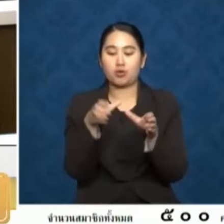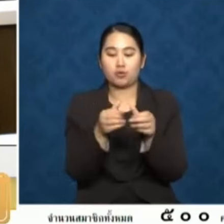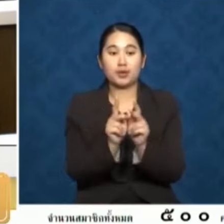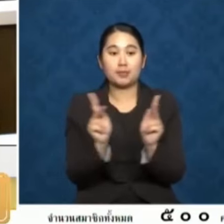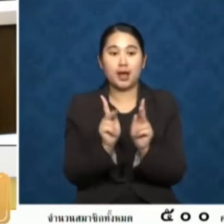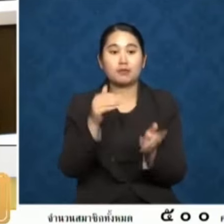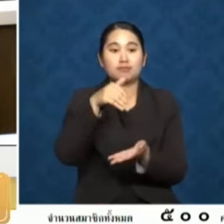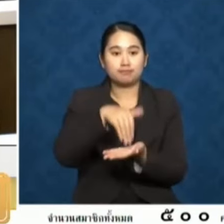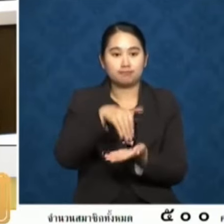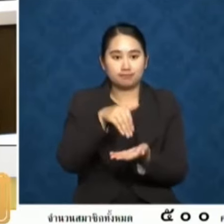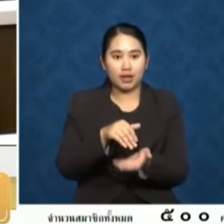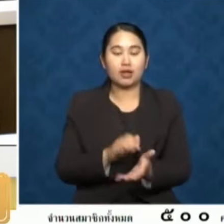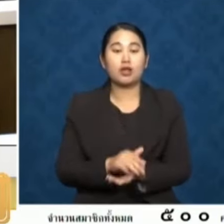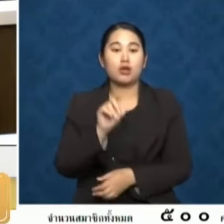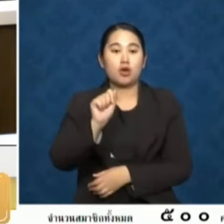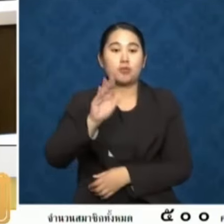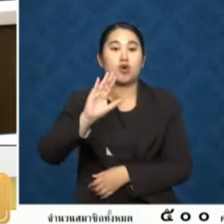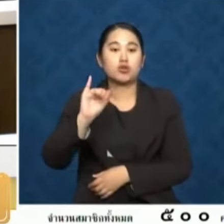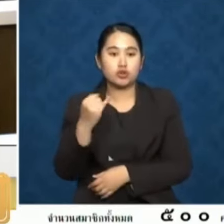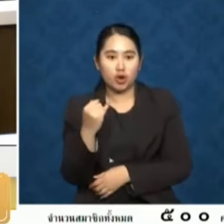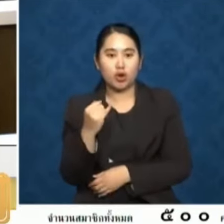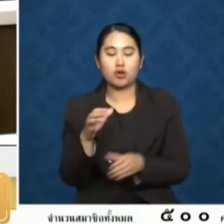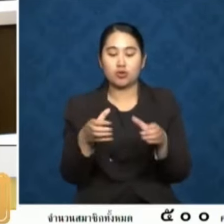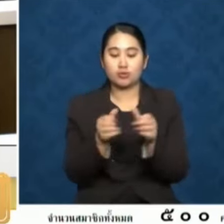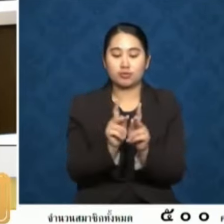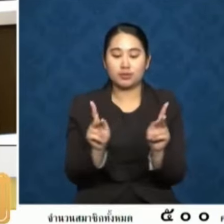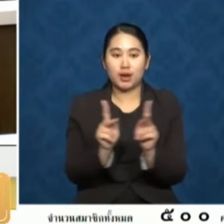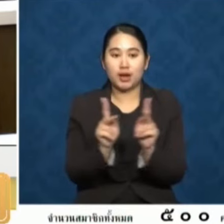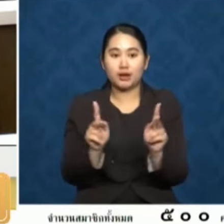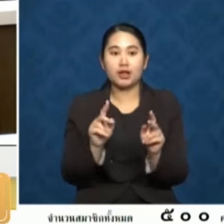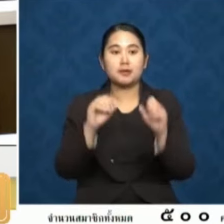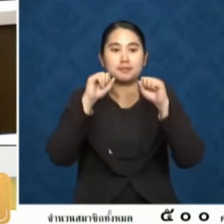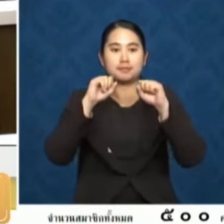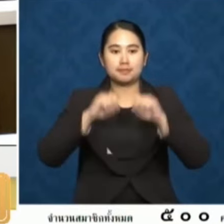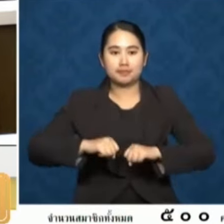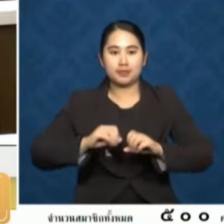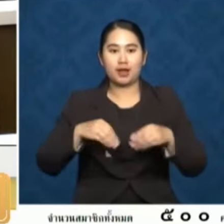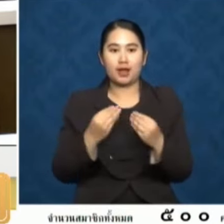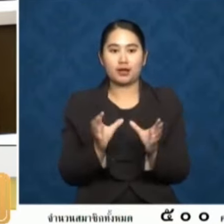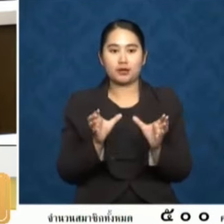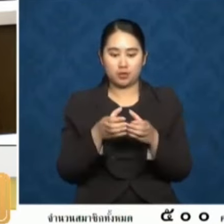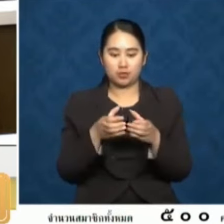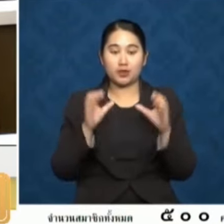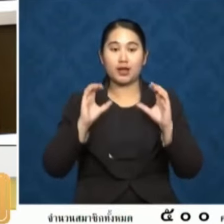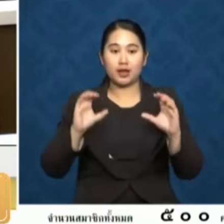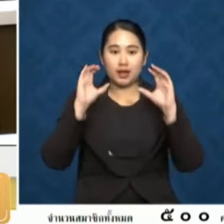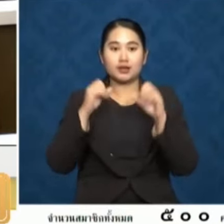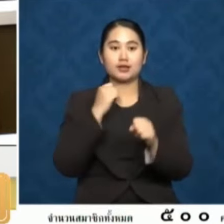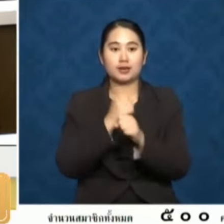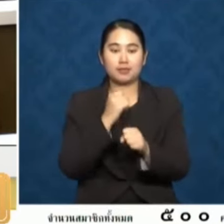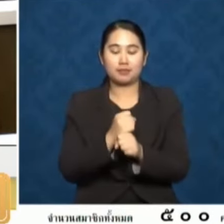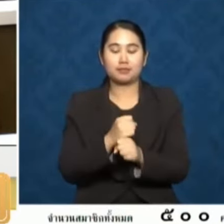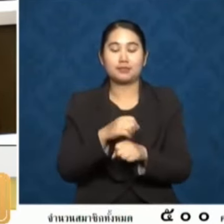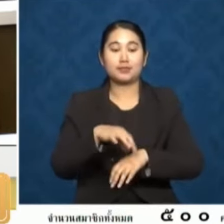การองค์การบริหารส่วนจังหวัดพิจารณาและมีมติให้ข้าราชการองค์การบริหารส่วนจังหวัดโอน